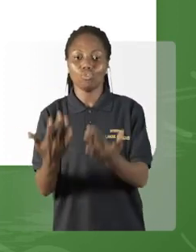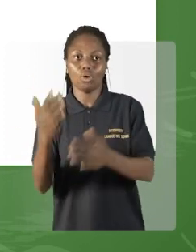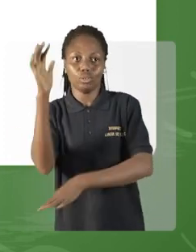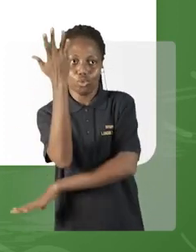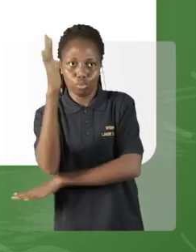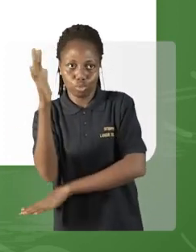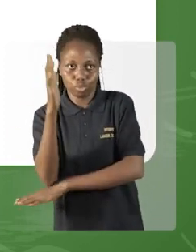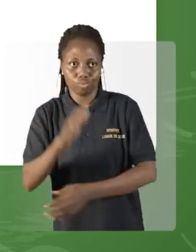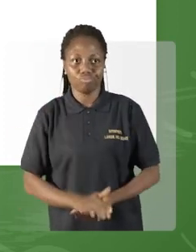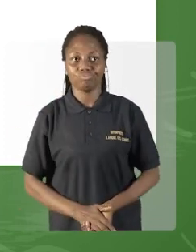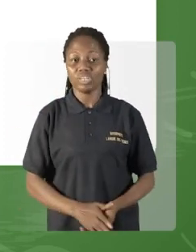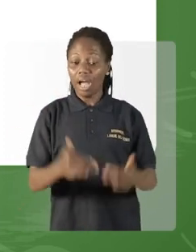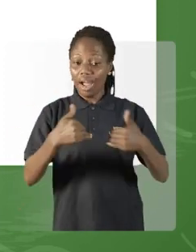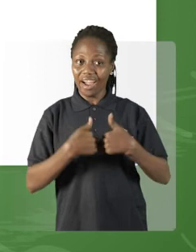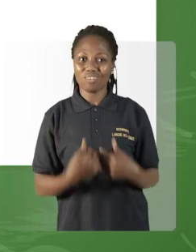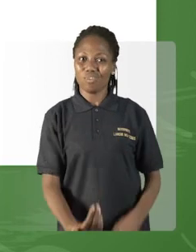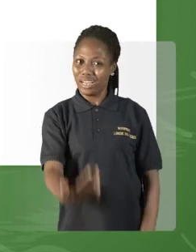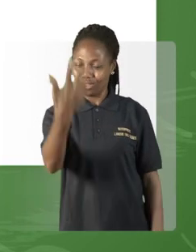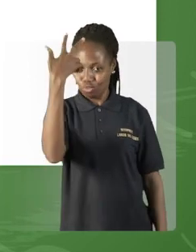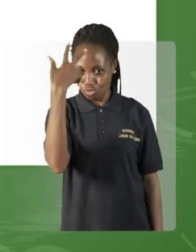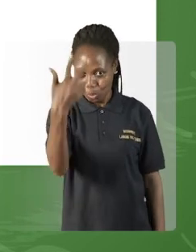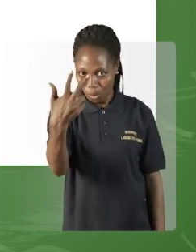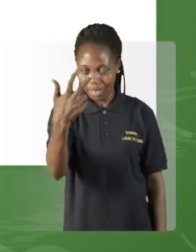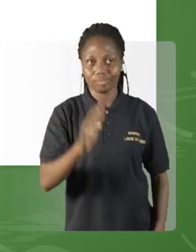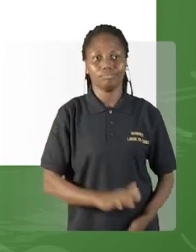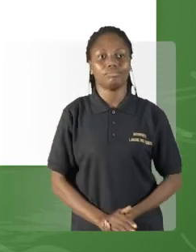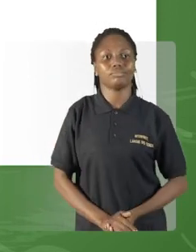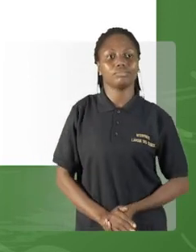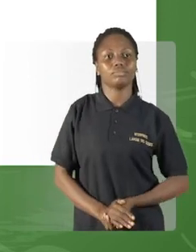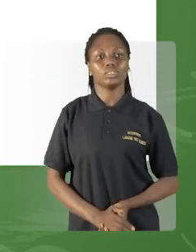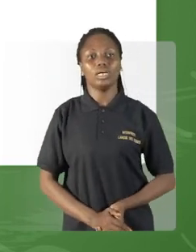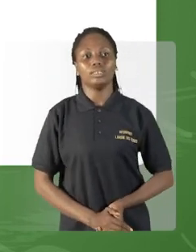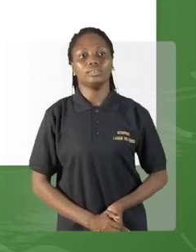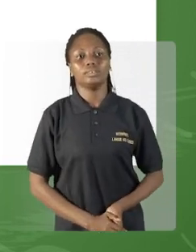Les conséquences des feux de brousse sont,